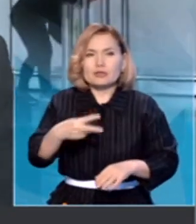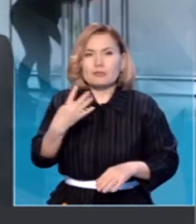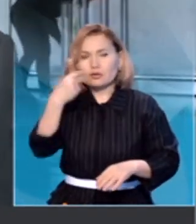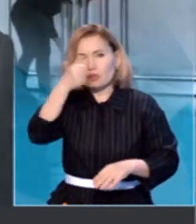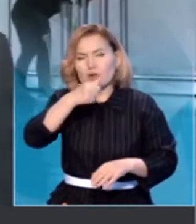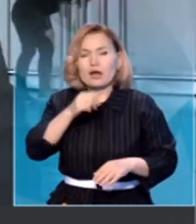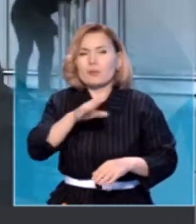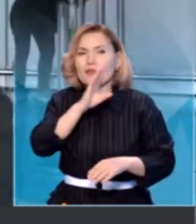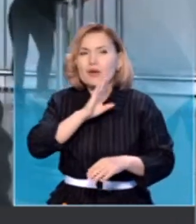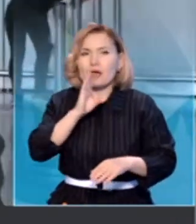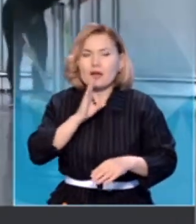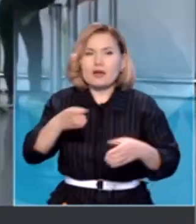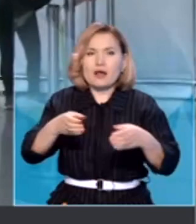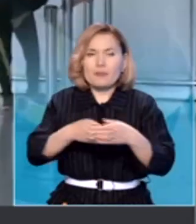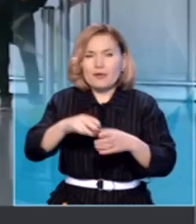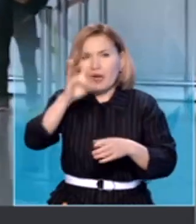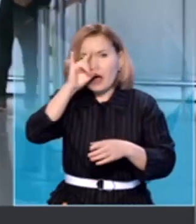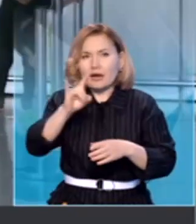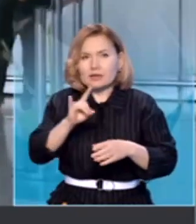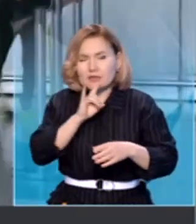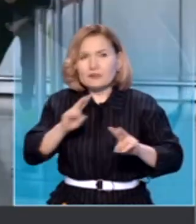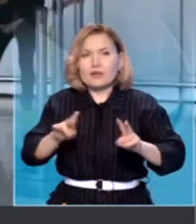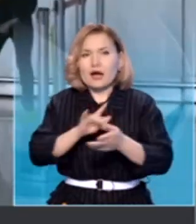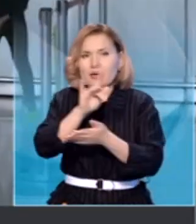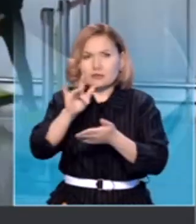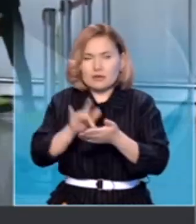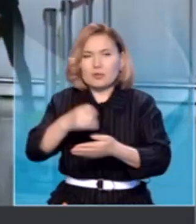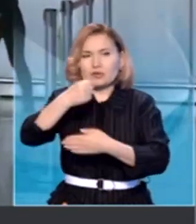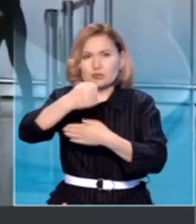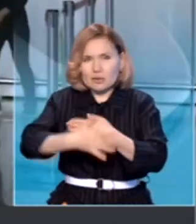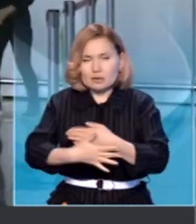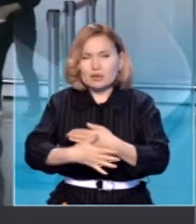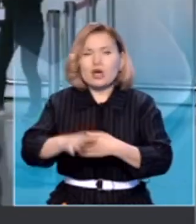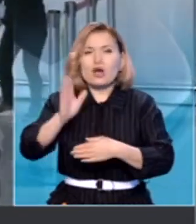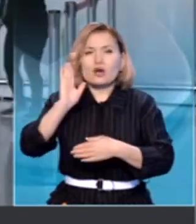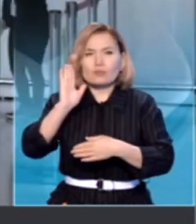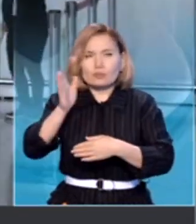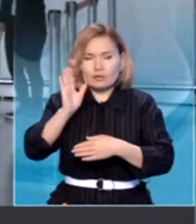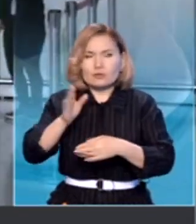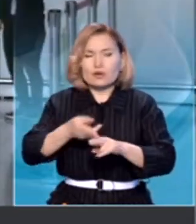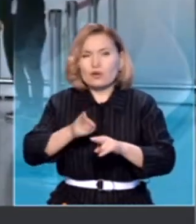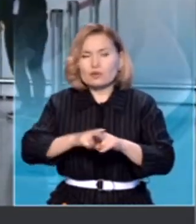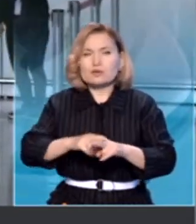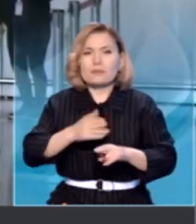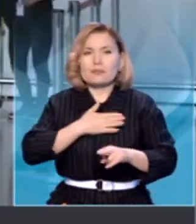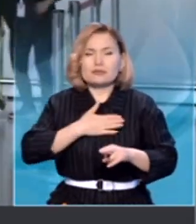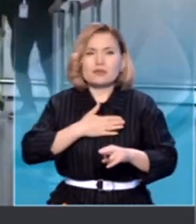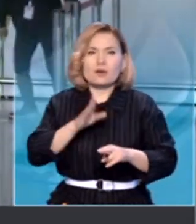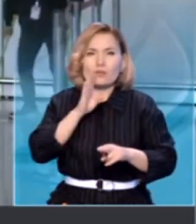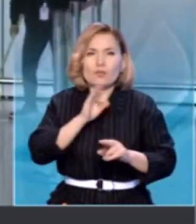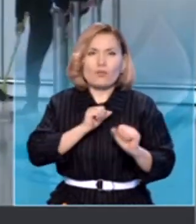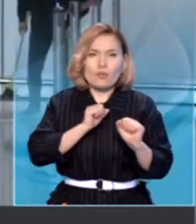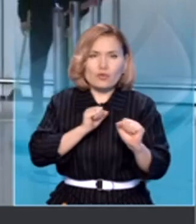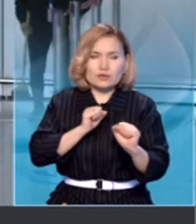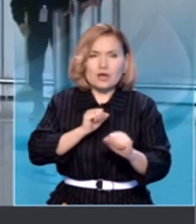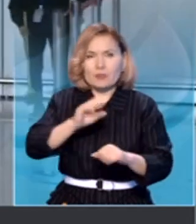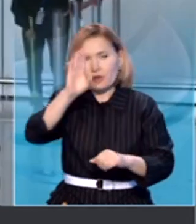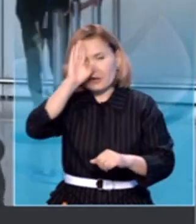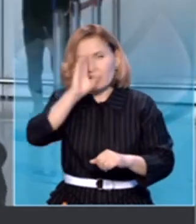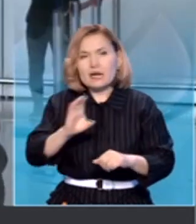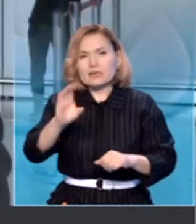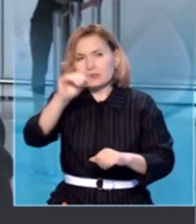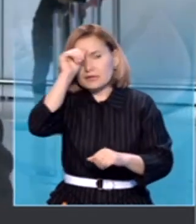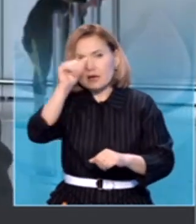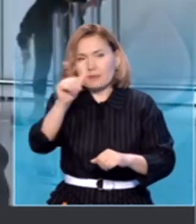әлем чемпионаты осы Қазақстанның астанасында өтетін болды. Сонымен бірге боксшыларымыз алдағы 42